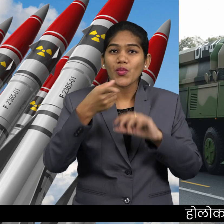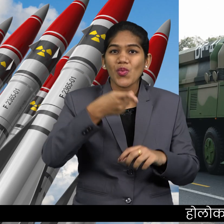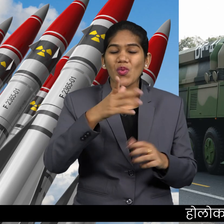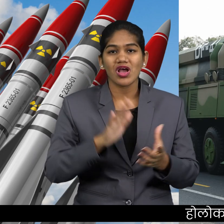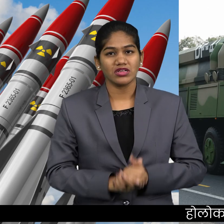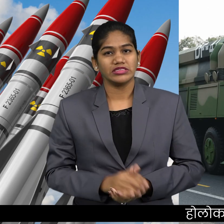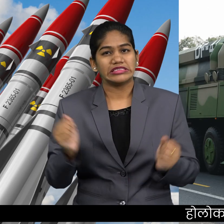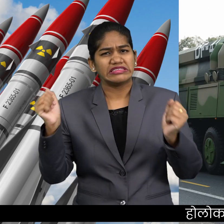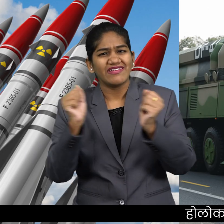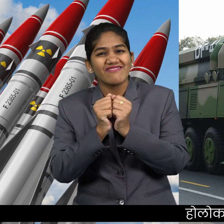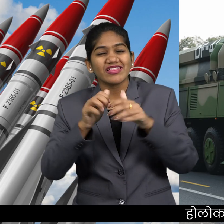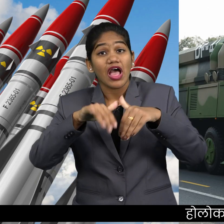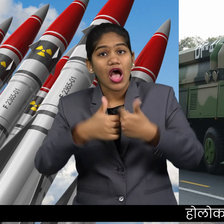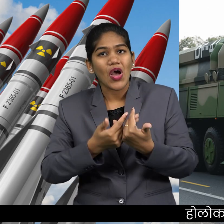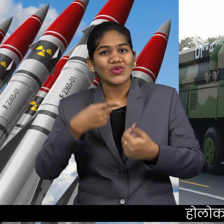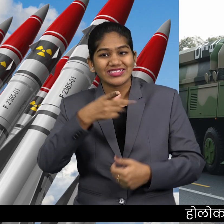होलोकॉस्टचा धोका होता.